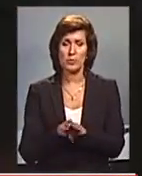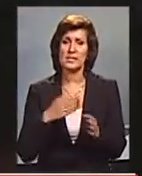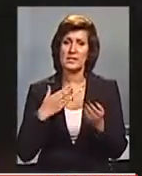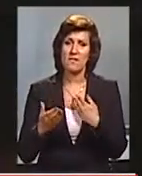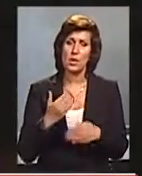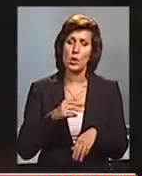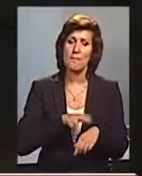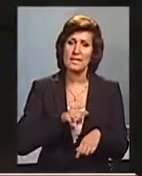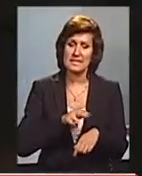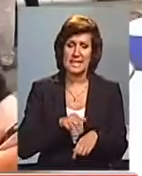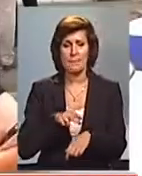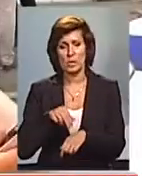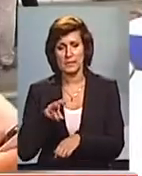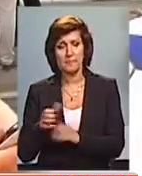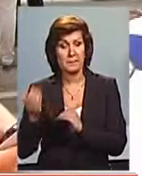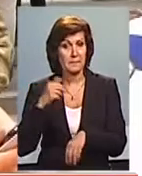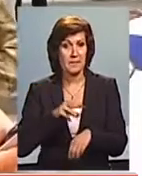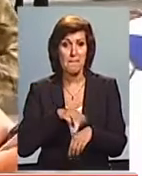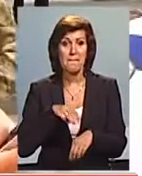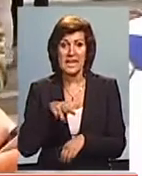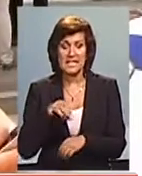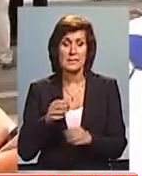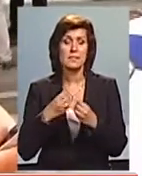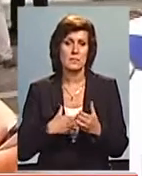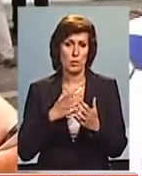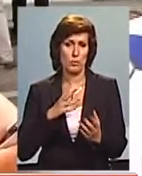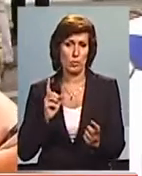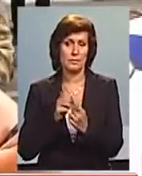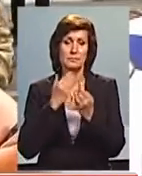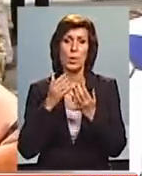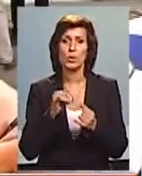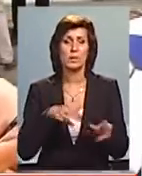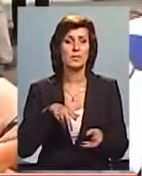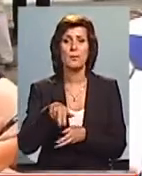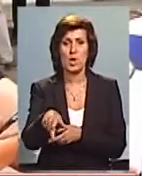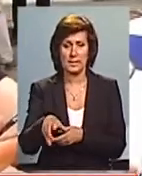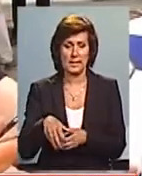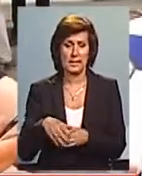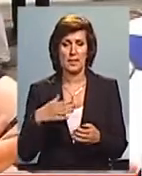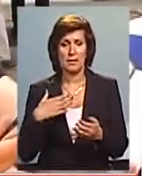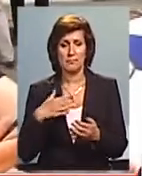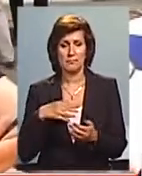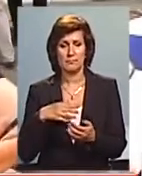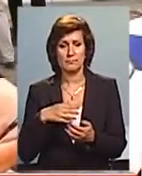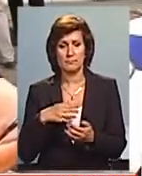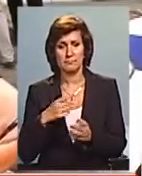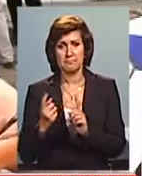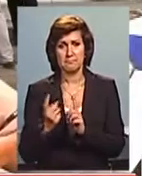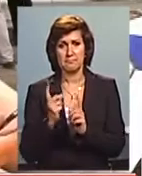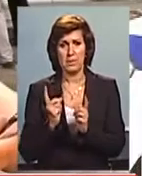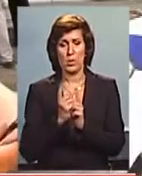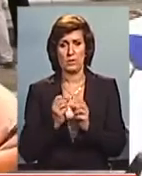людей до міліціонерів та поліцейських. Раніше до міліції, наприклад, страшно було підійти і спитати, як кудись там пройти. От підходив з